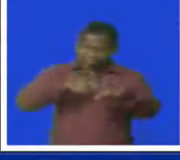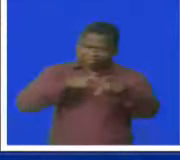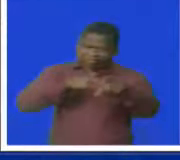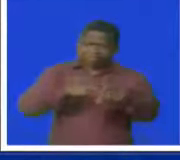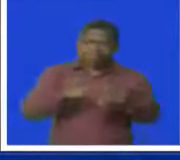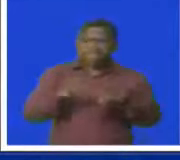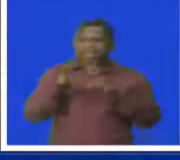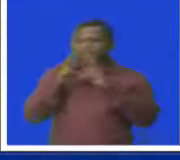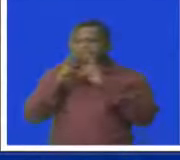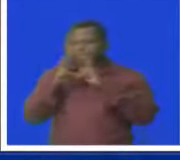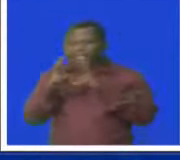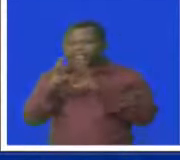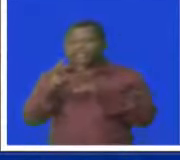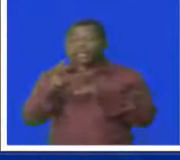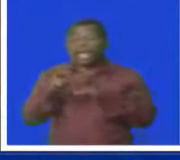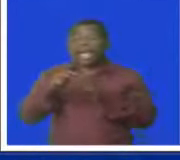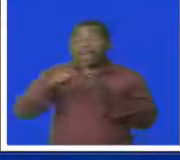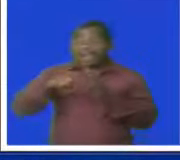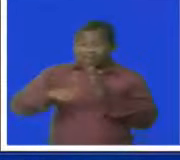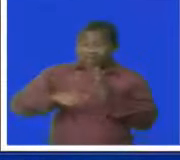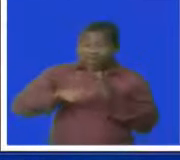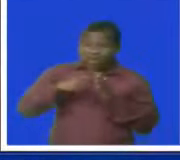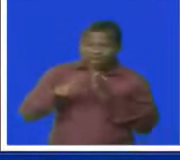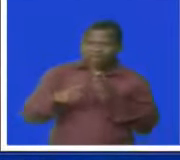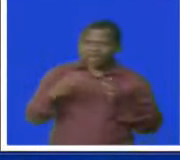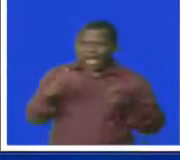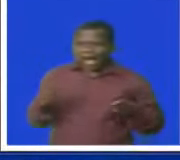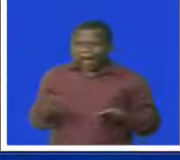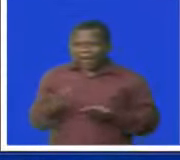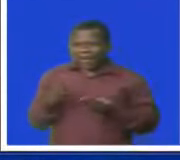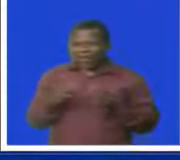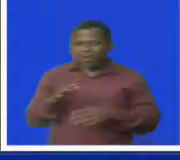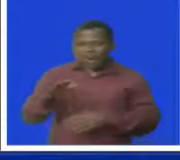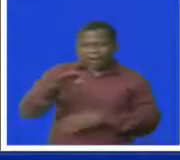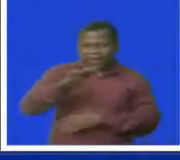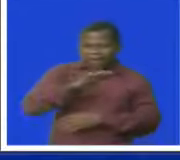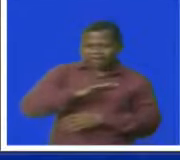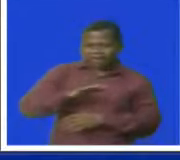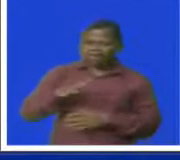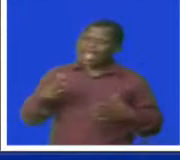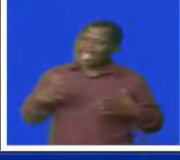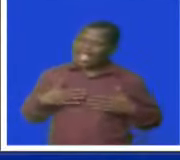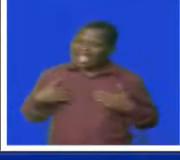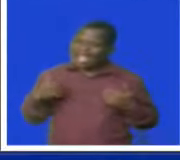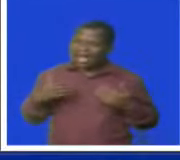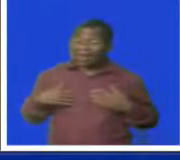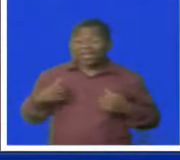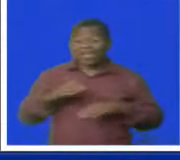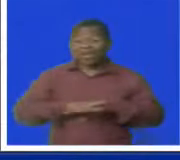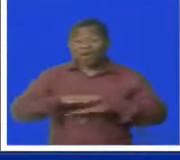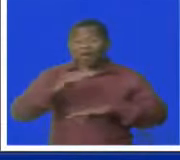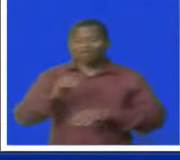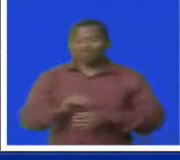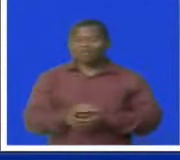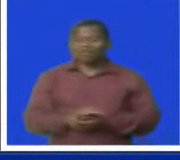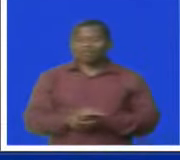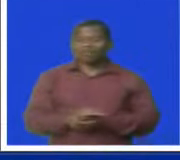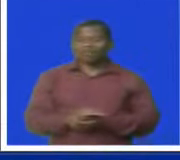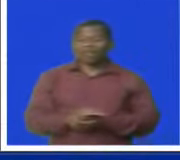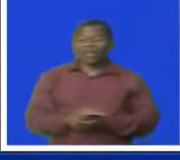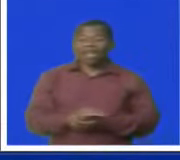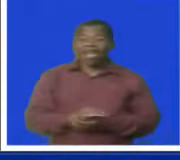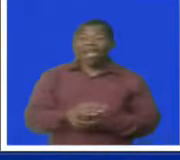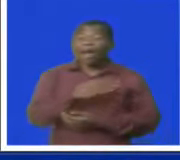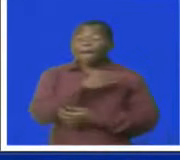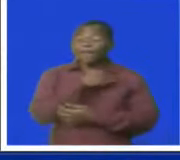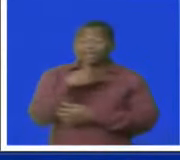kuwo emalunga alo msebenzi kanjalo-ke nesive saseBulanzeni. Induna yetemcebo waphansi nemandla Peter Bembe libeyimelelwe kumabhalane lomkhulu